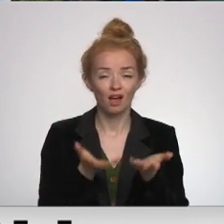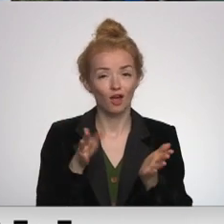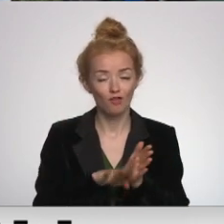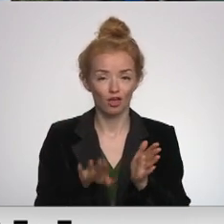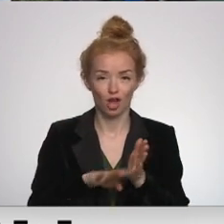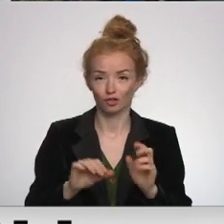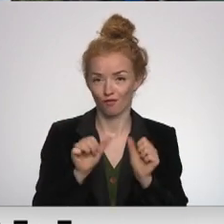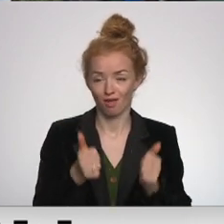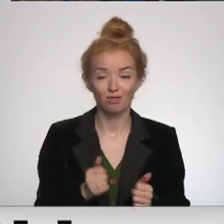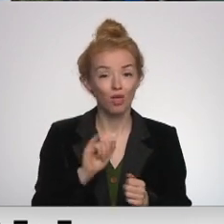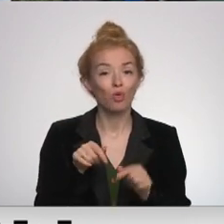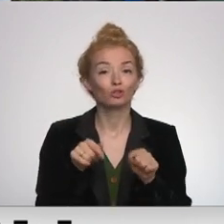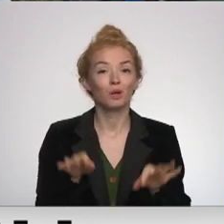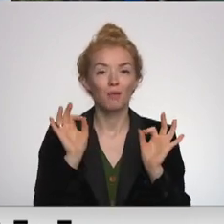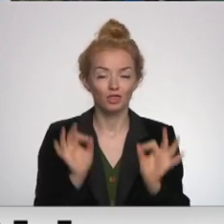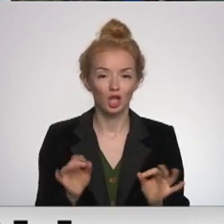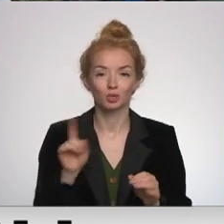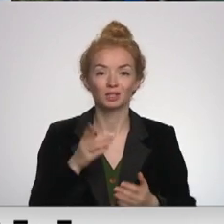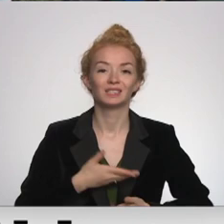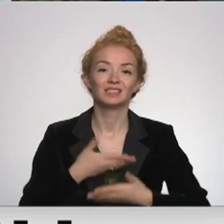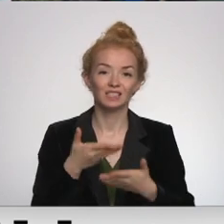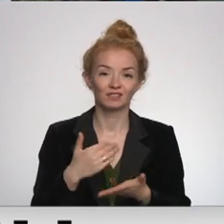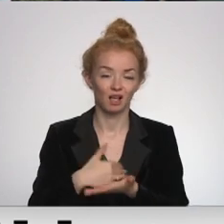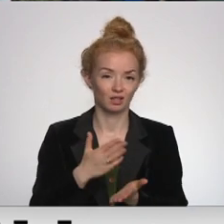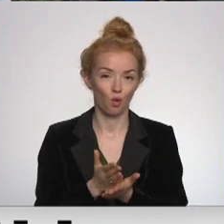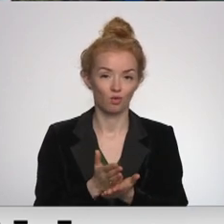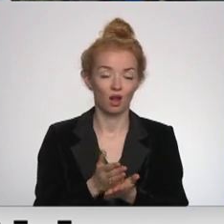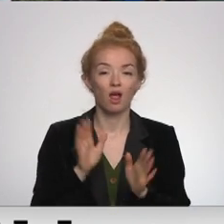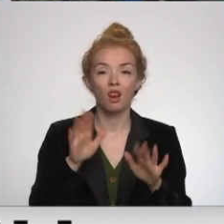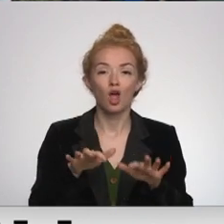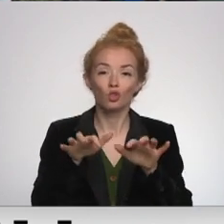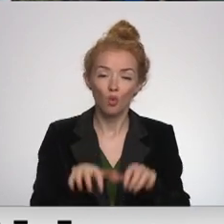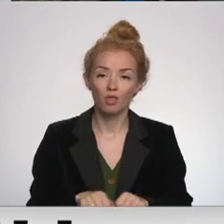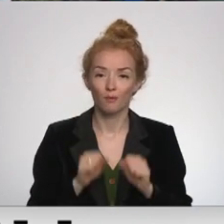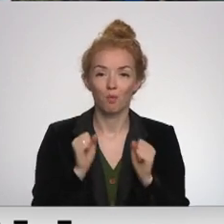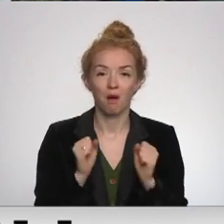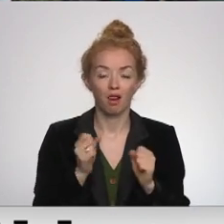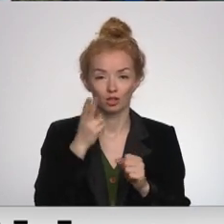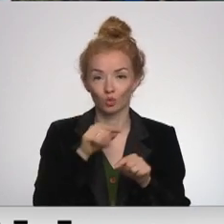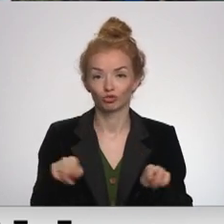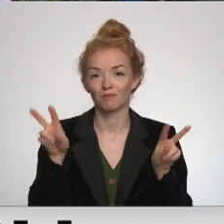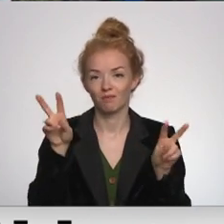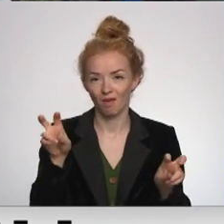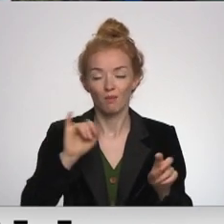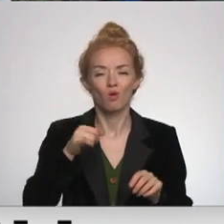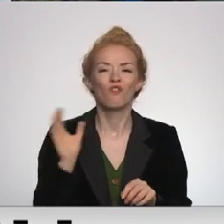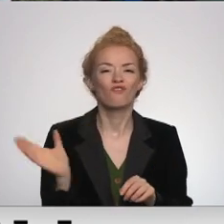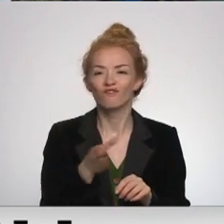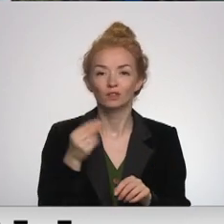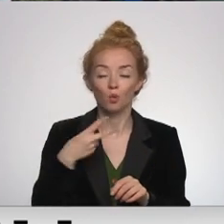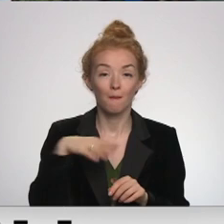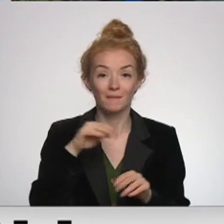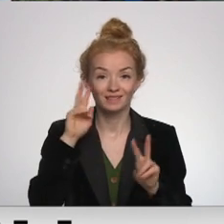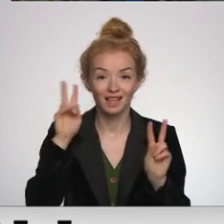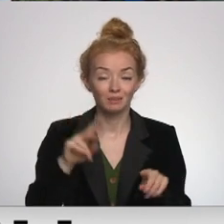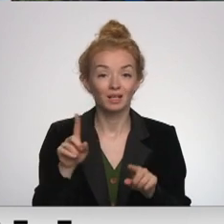veidā, jo šī patiešām ir dzīves sastāvdaļa. Tieši lai noņemtu bailes no šīm tēmām, jo viss, ko mēs nezinām,